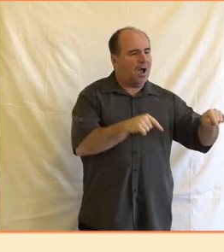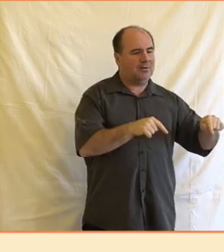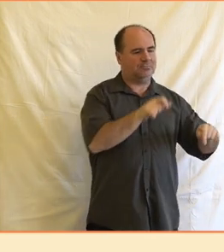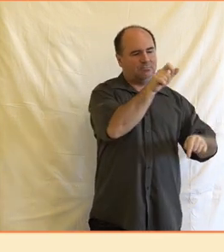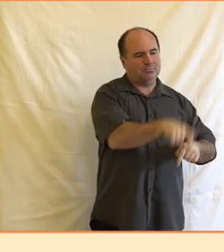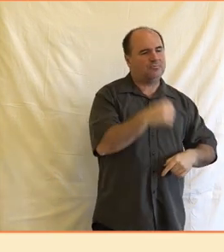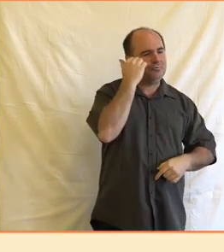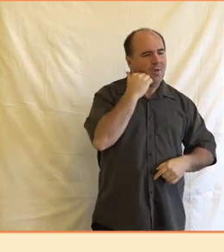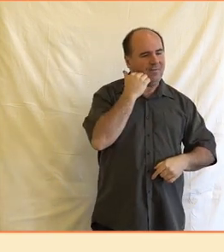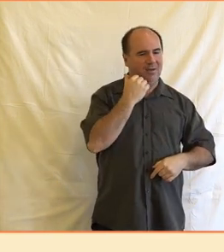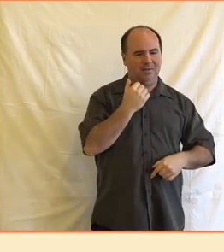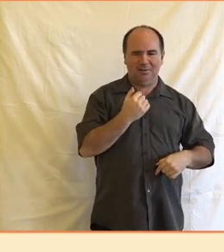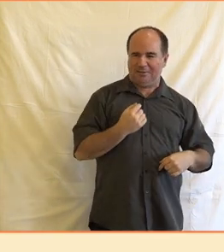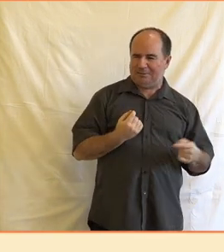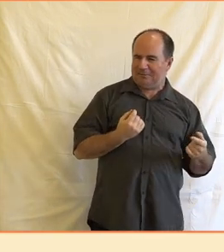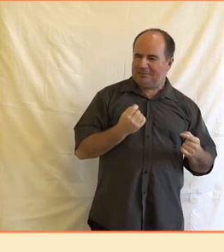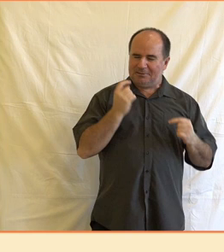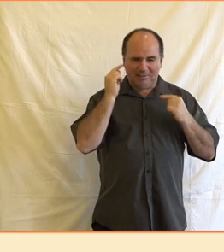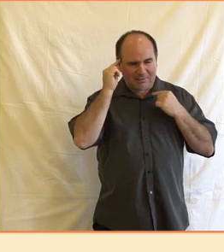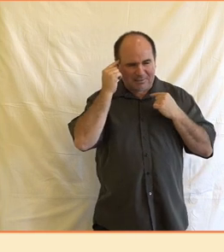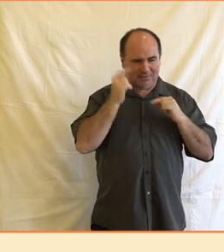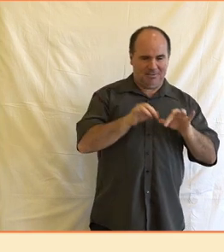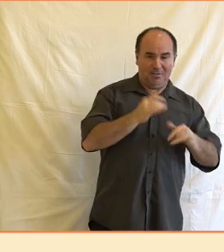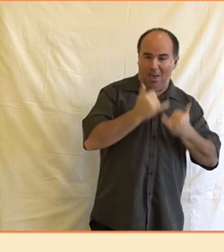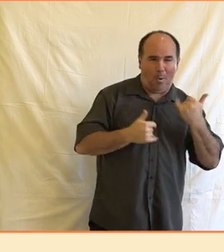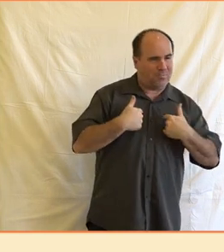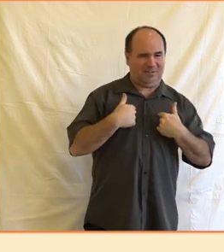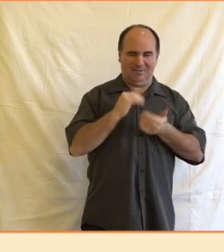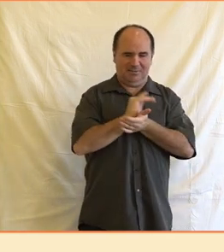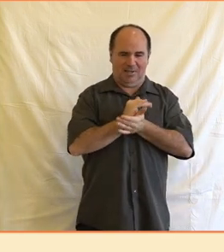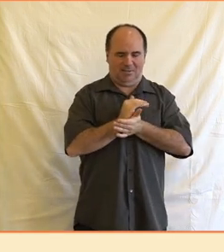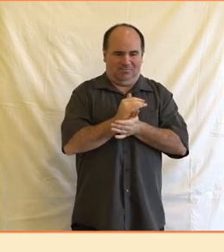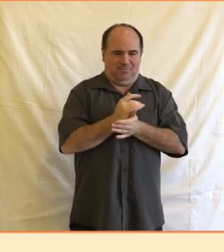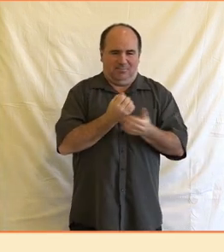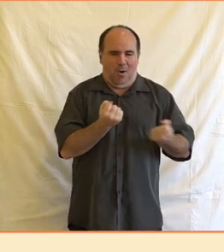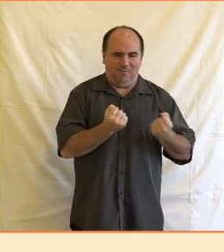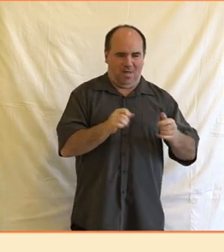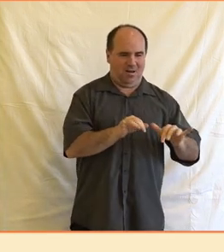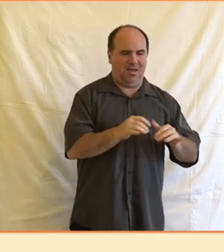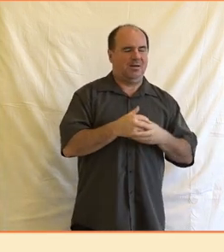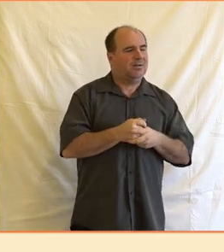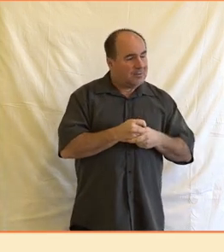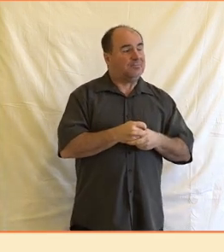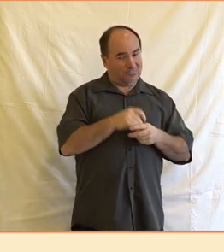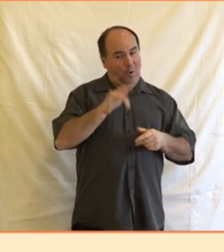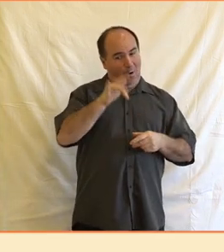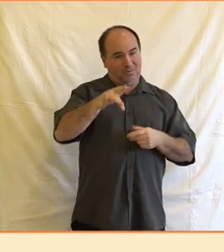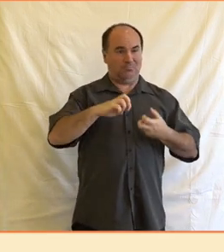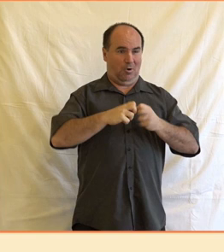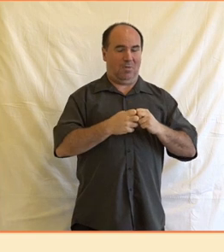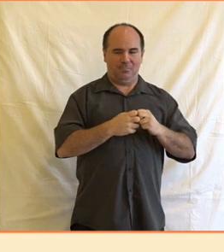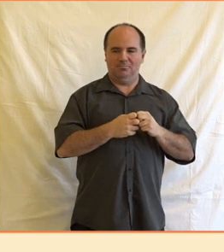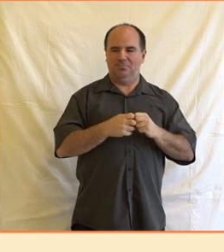bankovnictvím internetovým, ale například banky dnes už i ruší ty potvrzovací SMSky, takže u některých bank už je zásadní